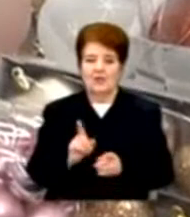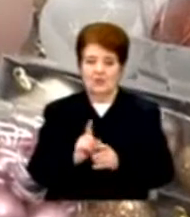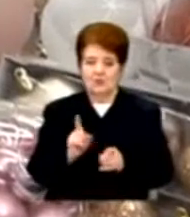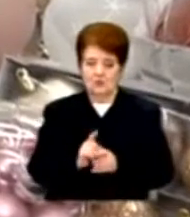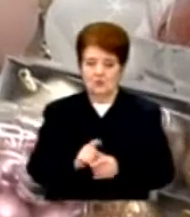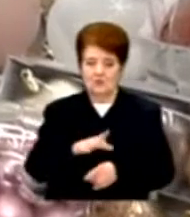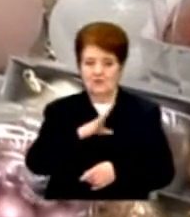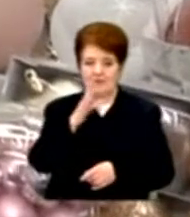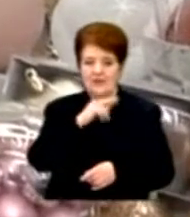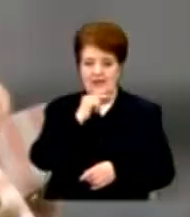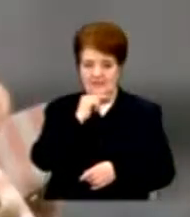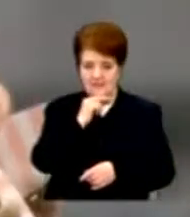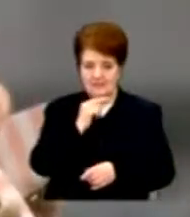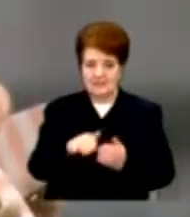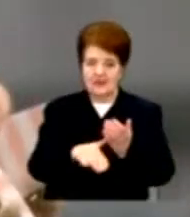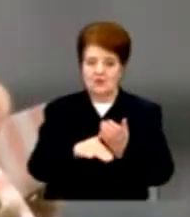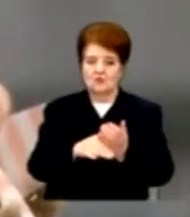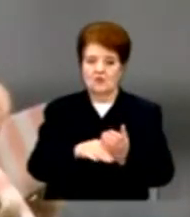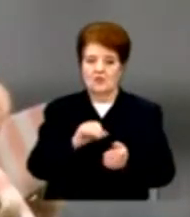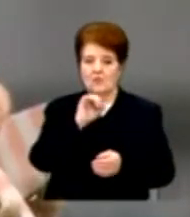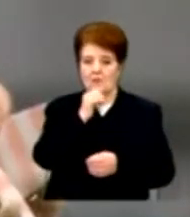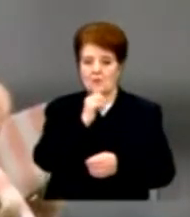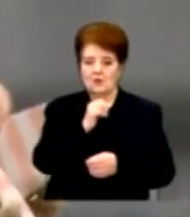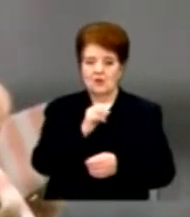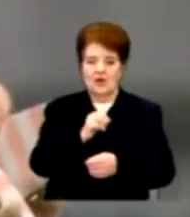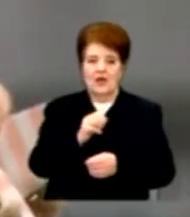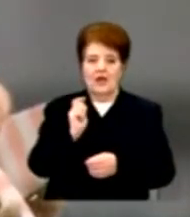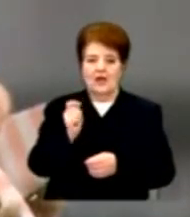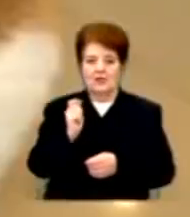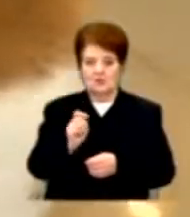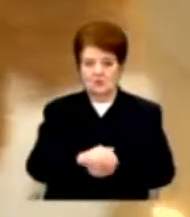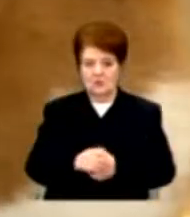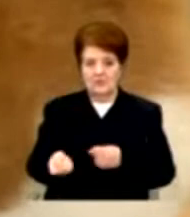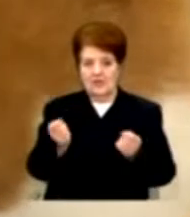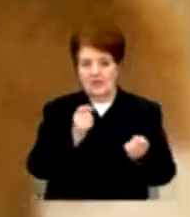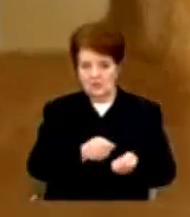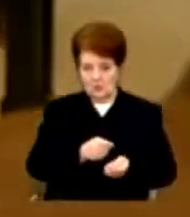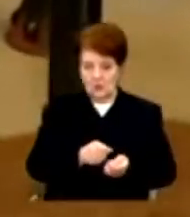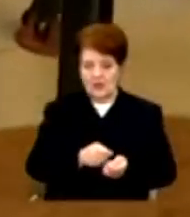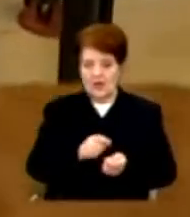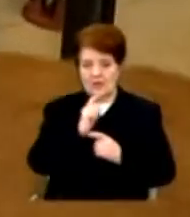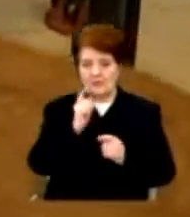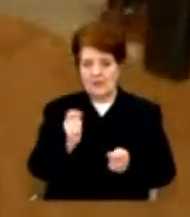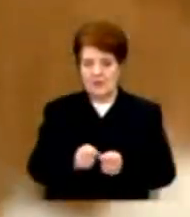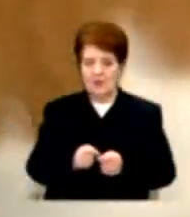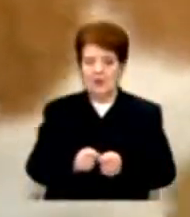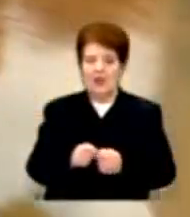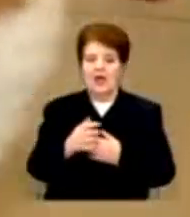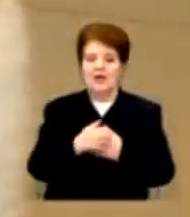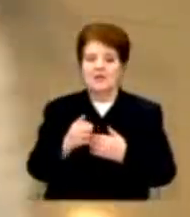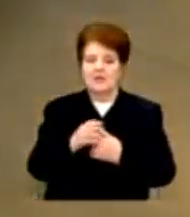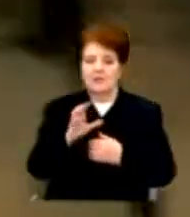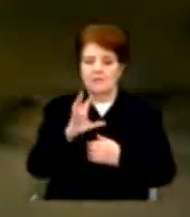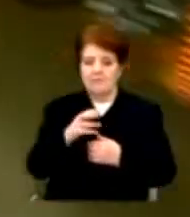fiți atenți atunci când îl ajutați pe Moș Crăciun să aducă daruri. Nu puneți pe lista animale de companie ori lucruri luate în grabă și care s-ar